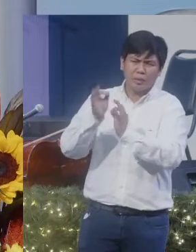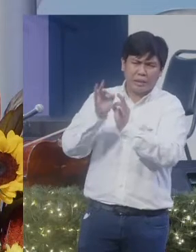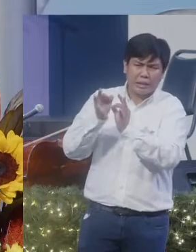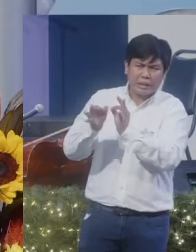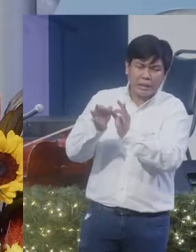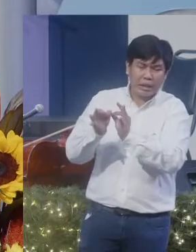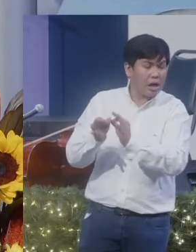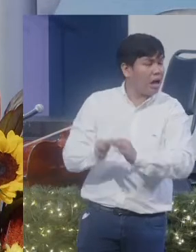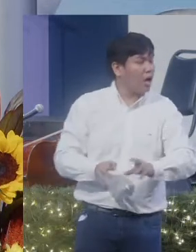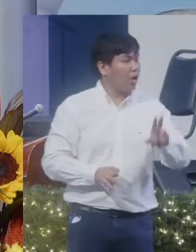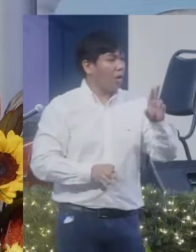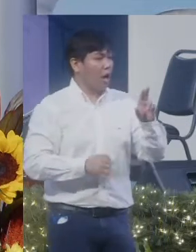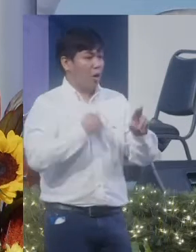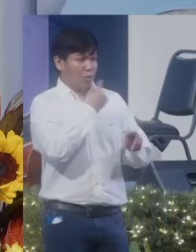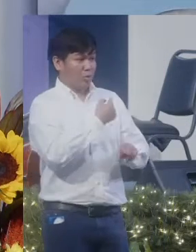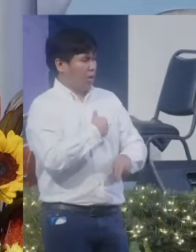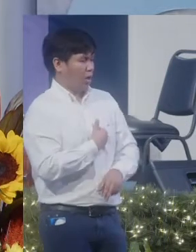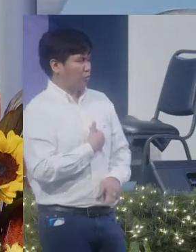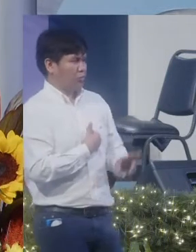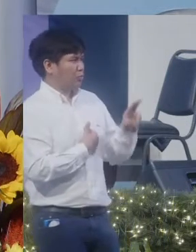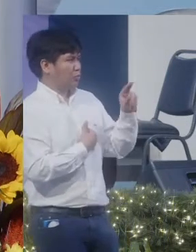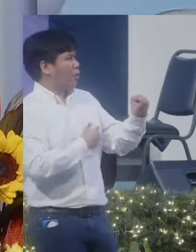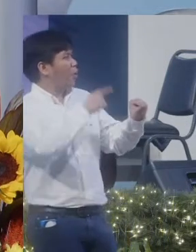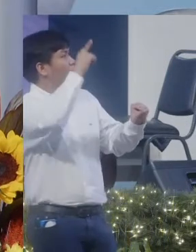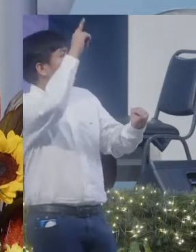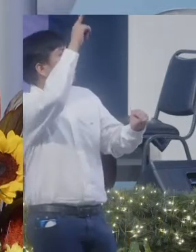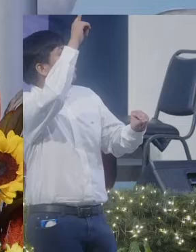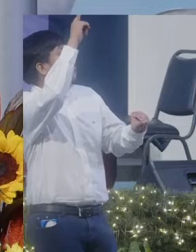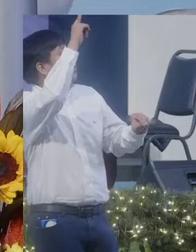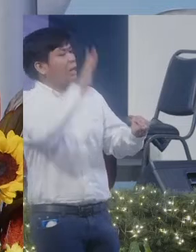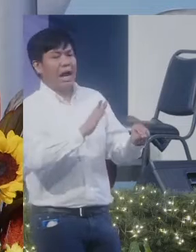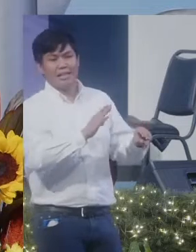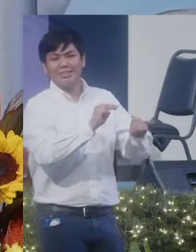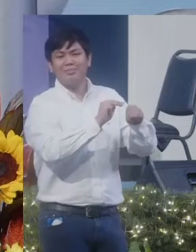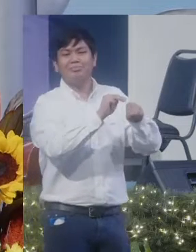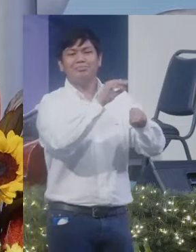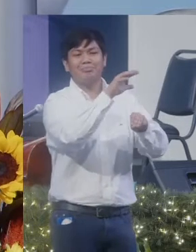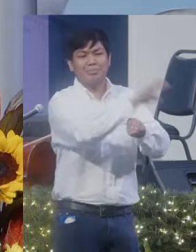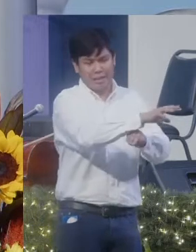sa kapangyarihan ng salita ng Diyos.